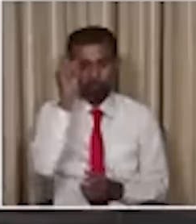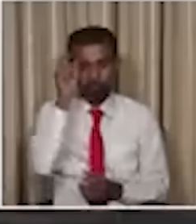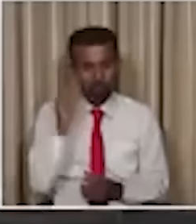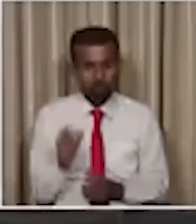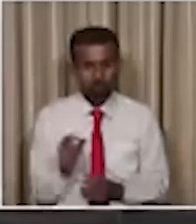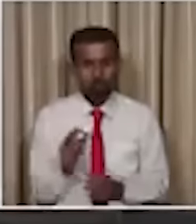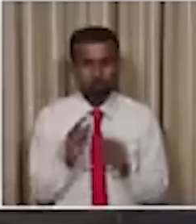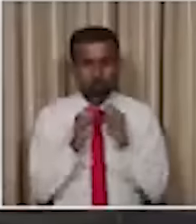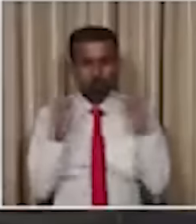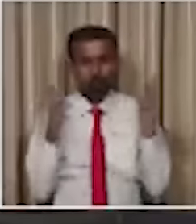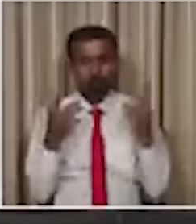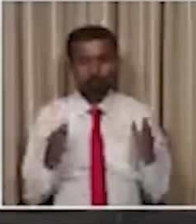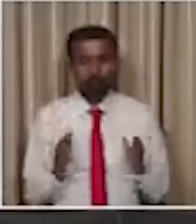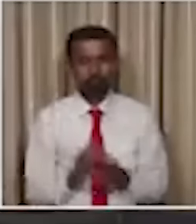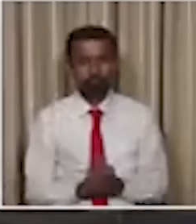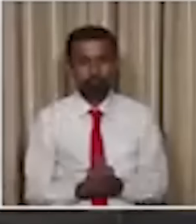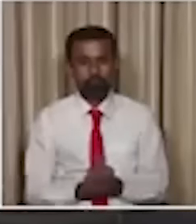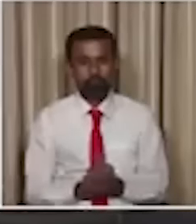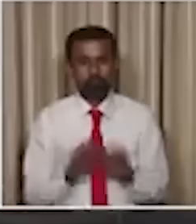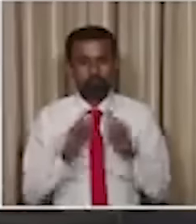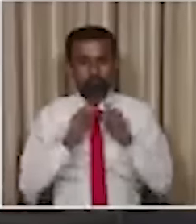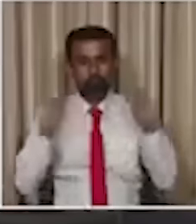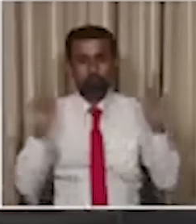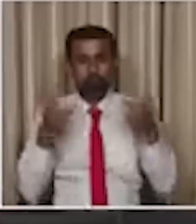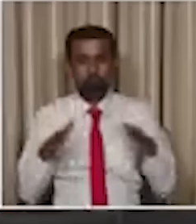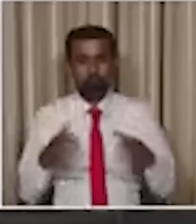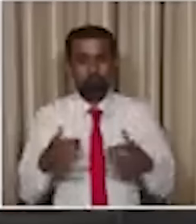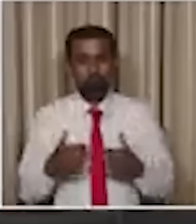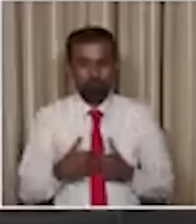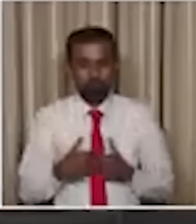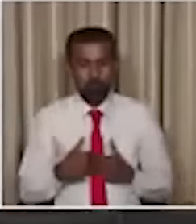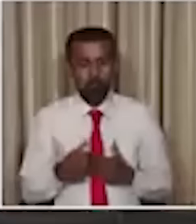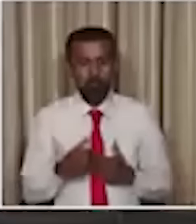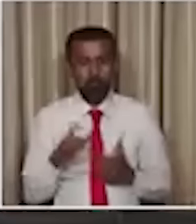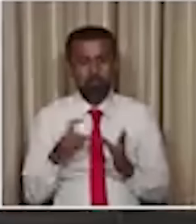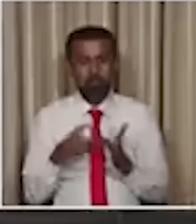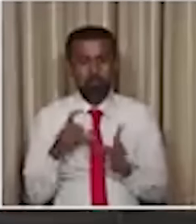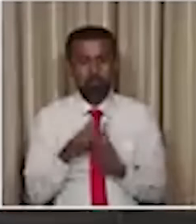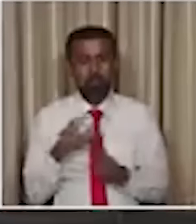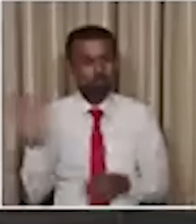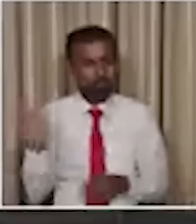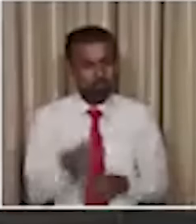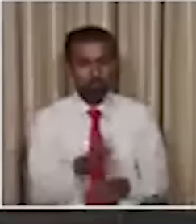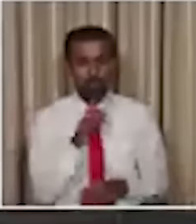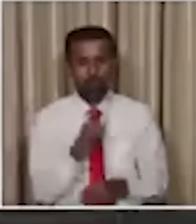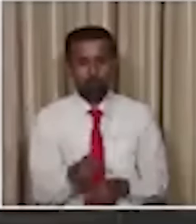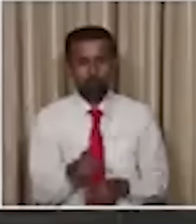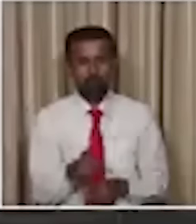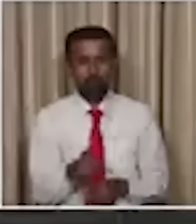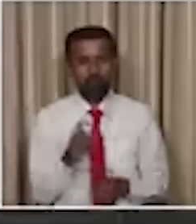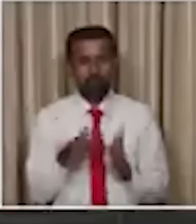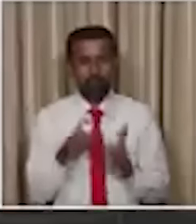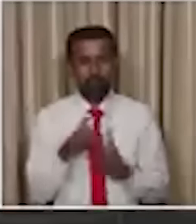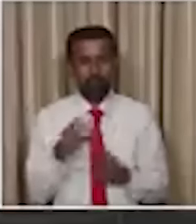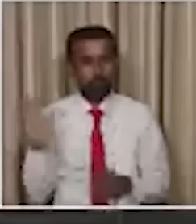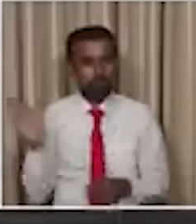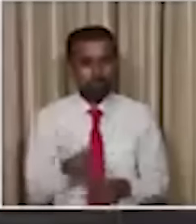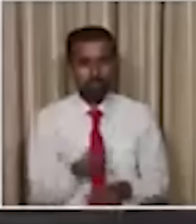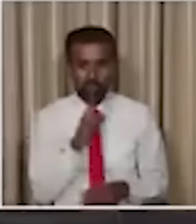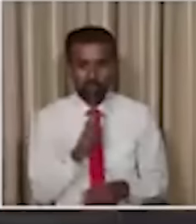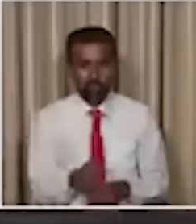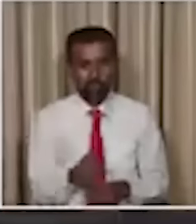මැතිතුමා ප්‍රකාශයක් කෙරුවා. ප්‍රකාශයක් කෙරුවාම අපි ඔහුට CID එකට එන්න කිව්වා. CID එකට එන්න කියලා